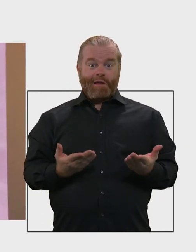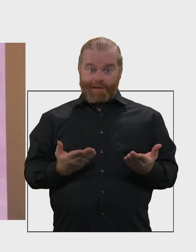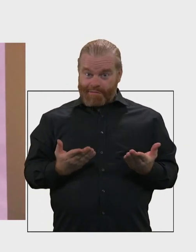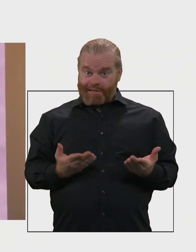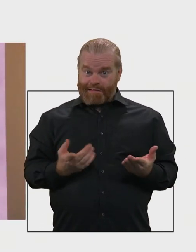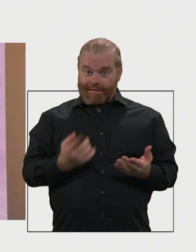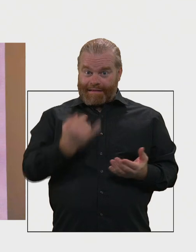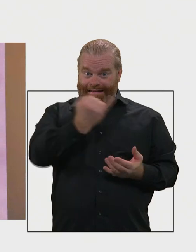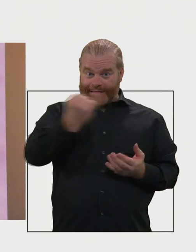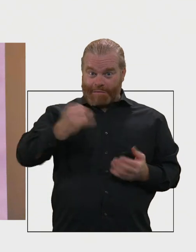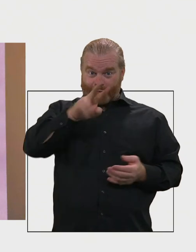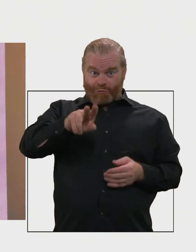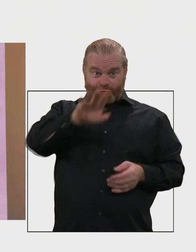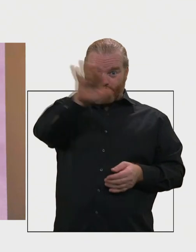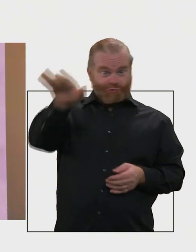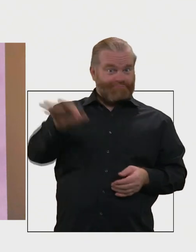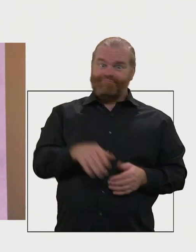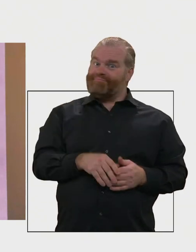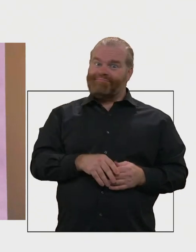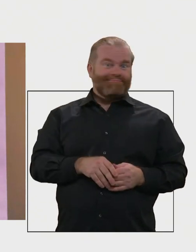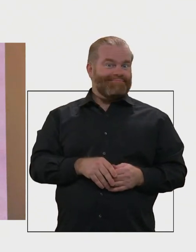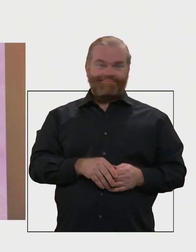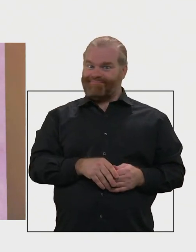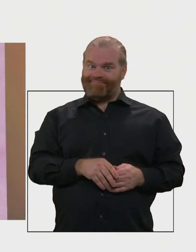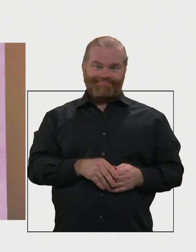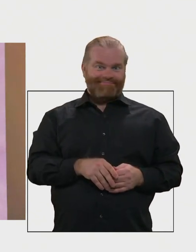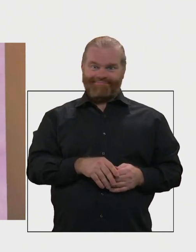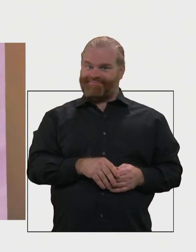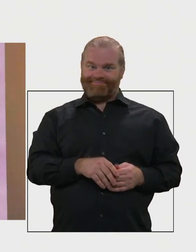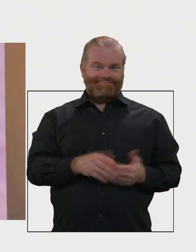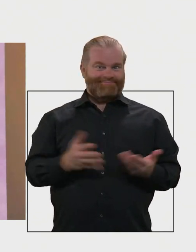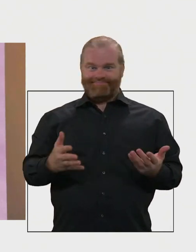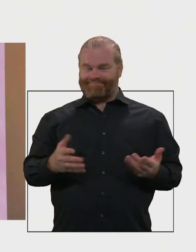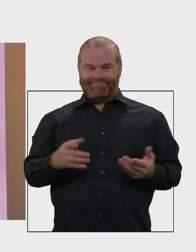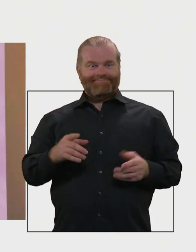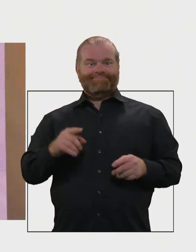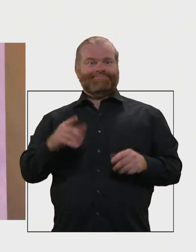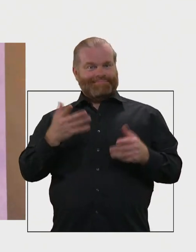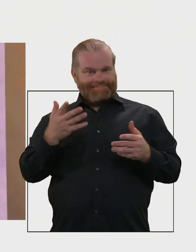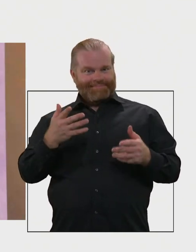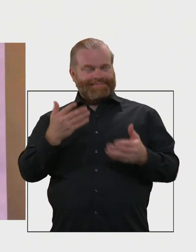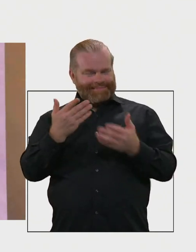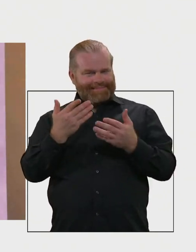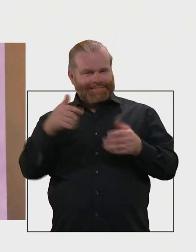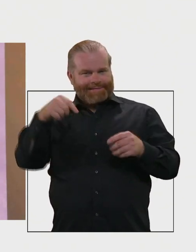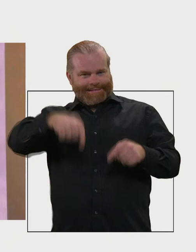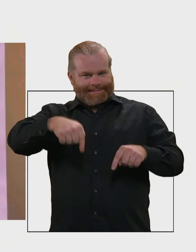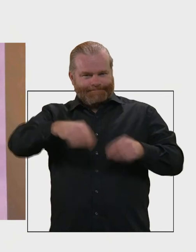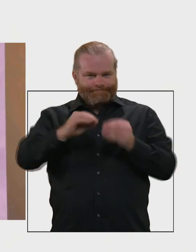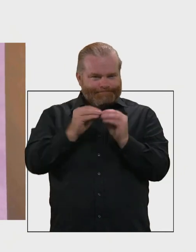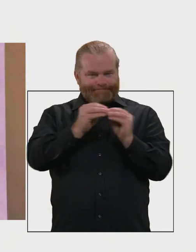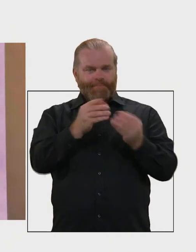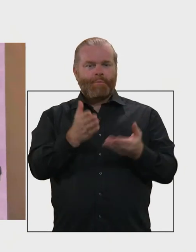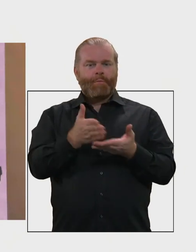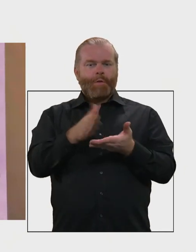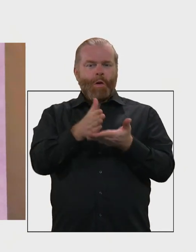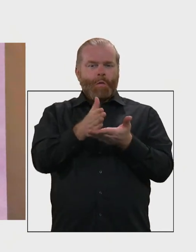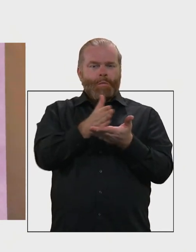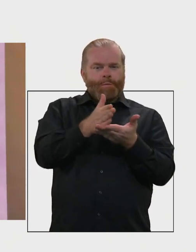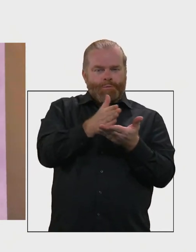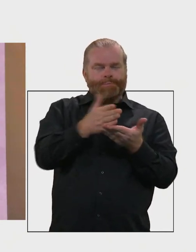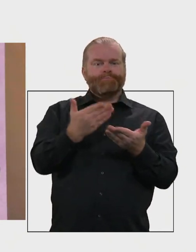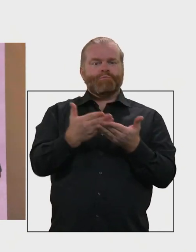gemacht wird, wir führen einfach zur Kasse und ab da gibt es dann Personal. Also ich glaube, es geht tatsächlich darum, nochmal zu